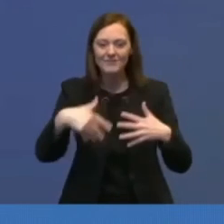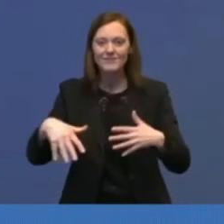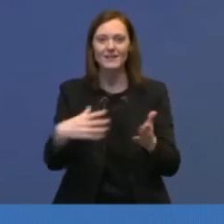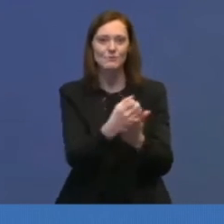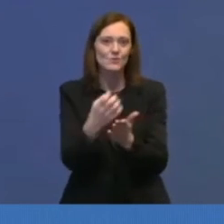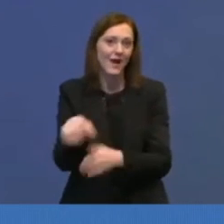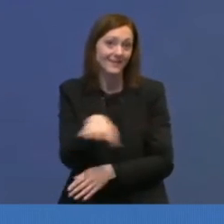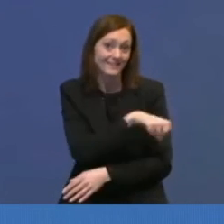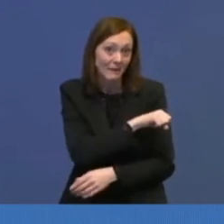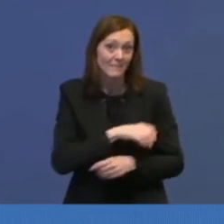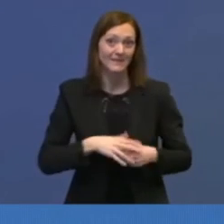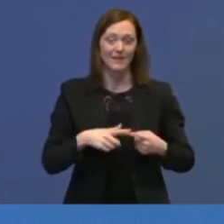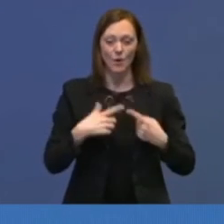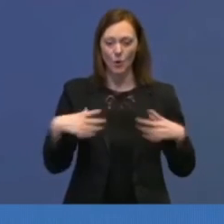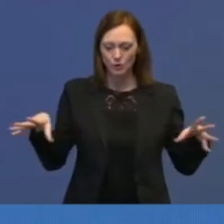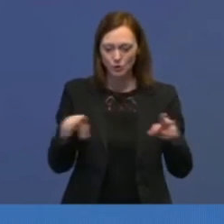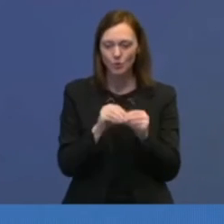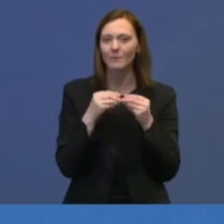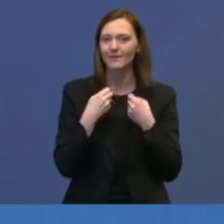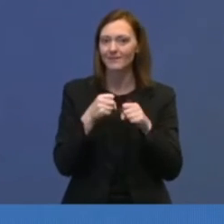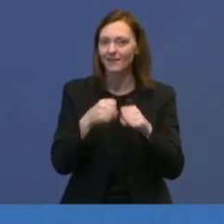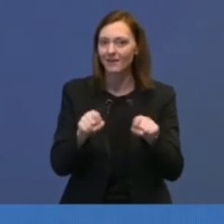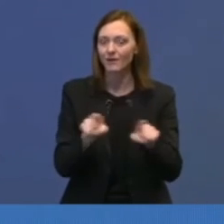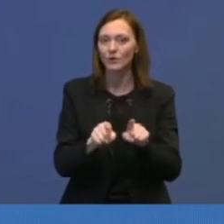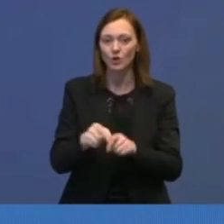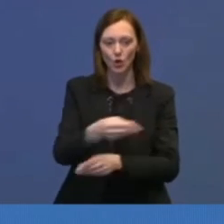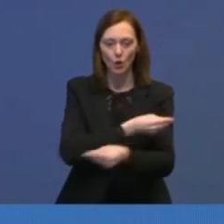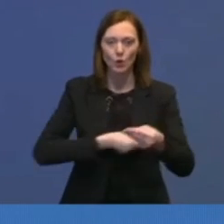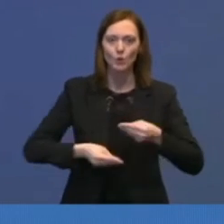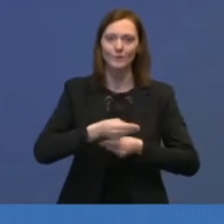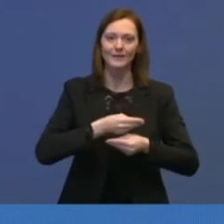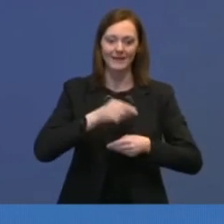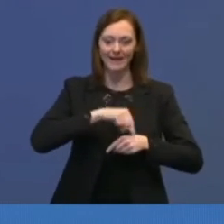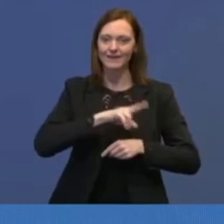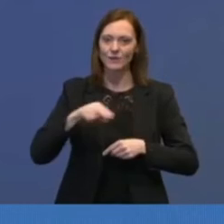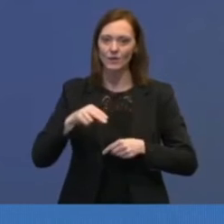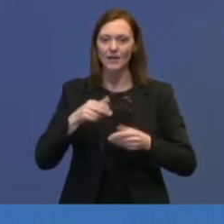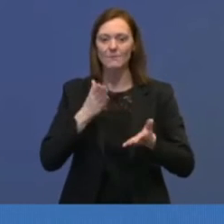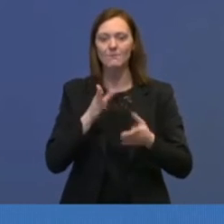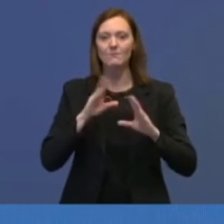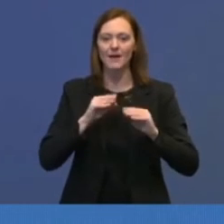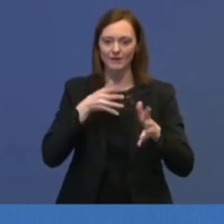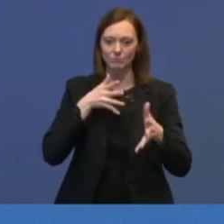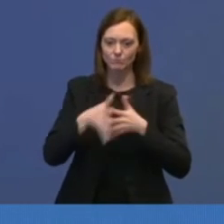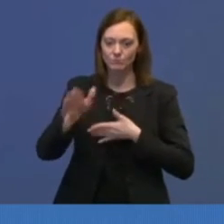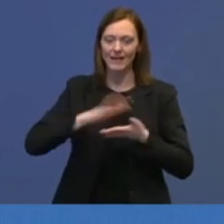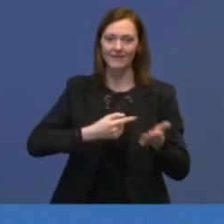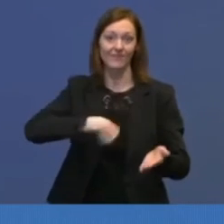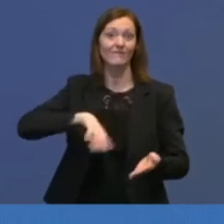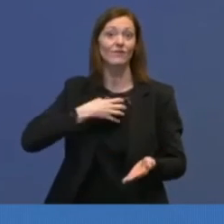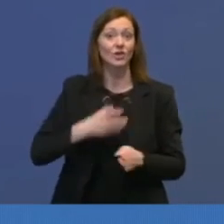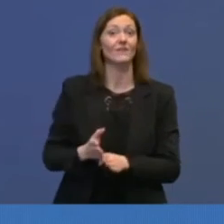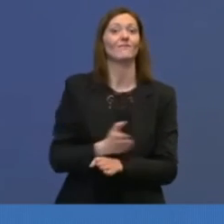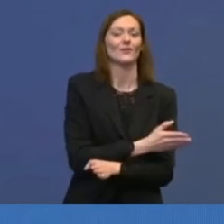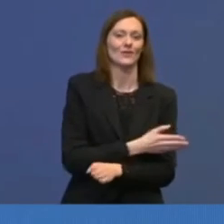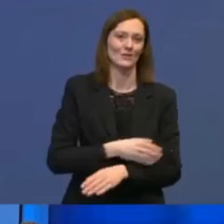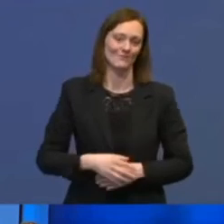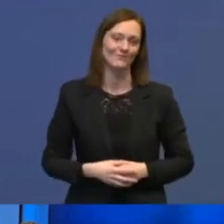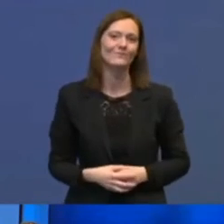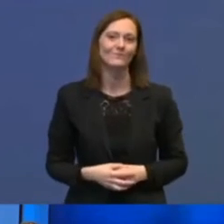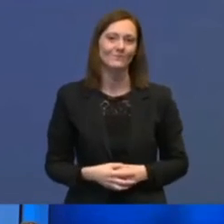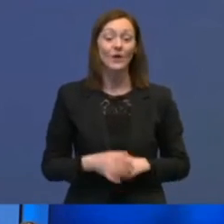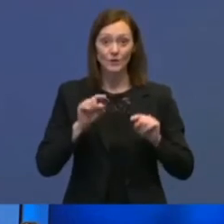waxqabadiada kaladduan aya isu ga intaudu kenta in daqalaha norway uwa xaala di uddenbay soqa gudbossika waqan sidilaga baqayay xa taba